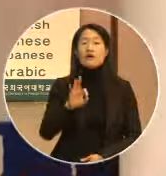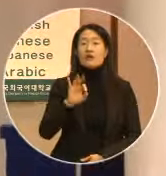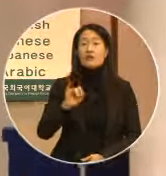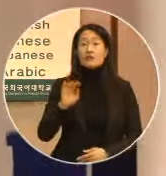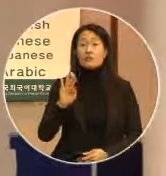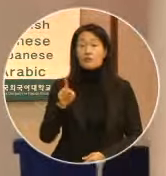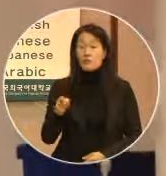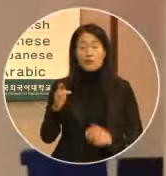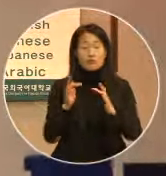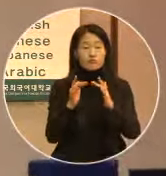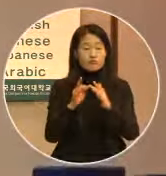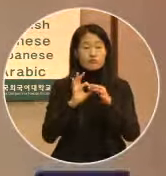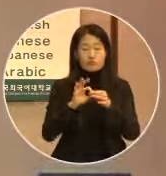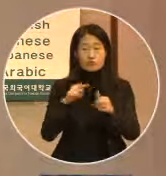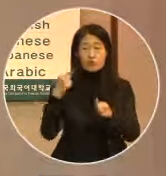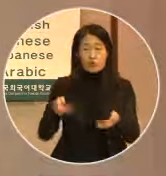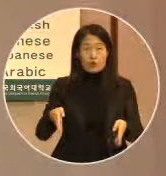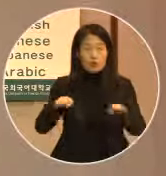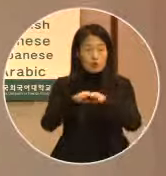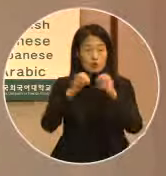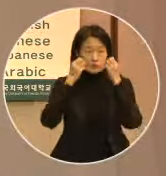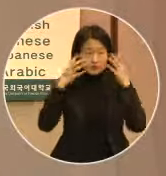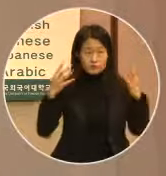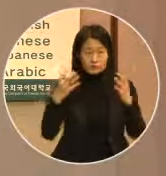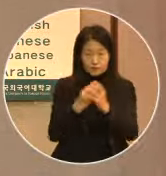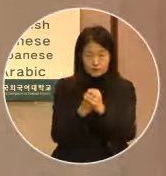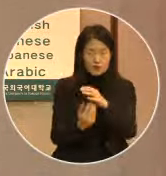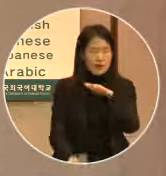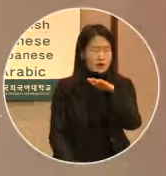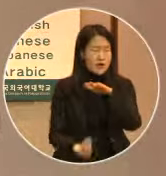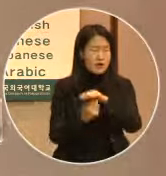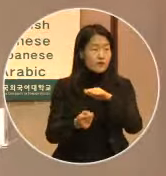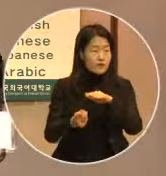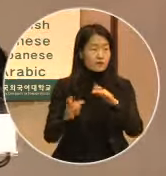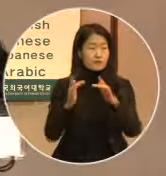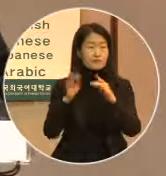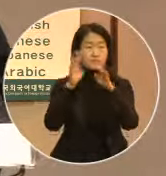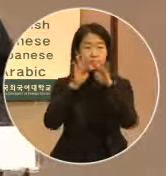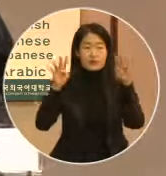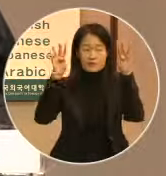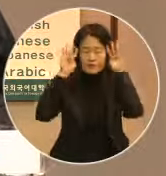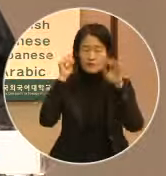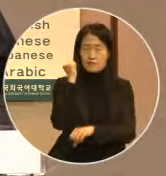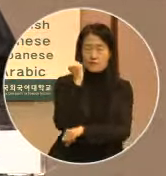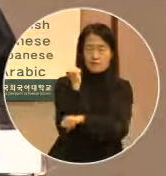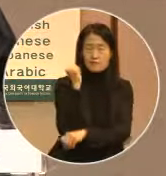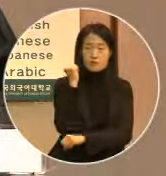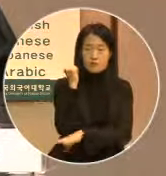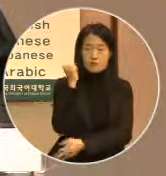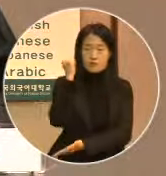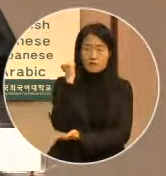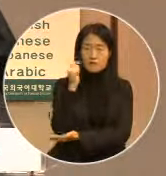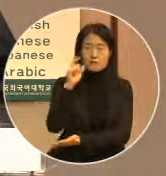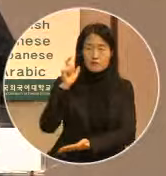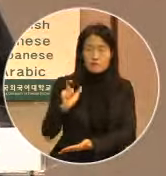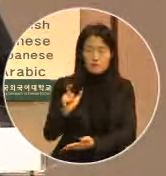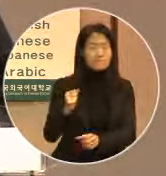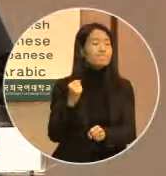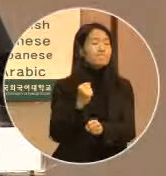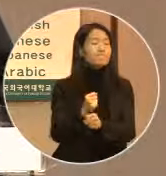전형 교사 완공 등 최고의 사이버 대학으로 확고히 자리매김하는 시기가 될 것으로 믿습니다.